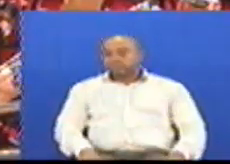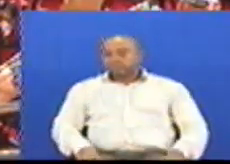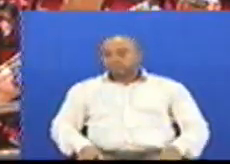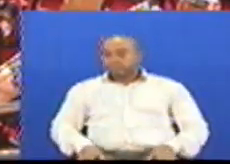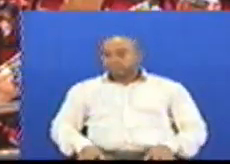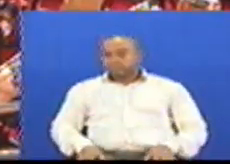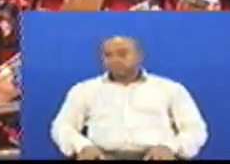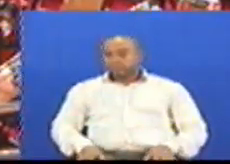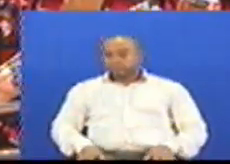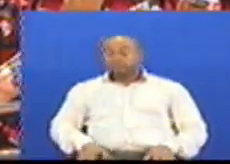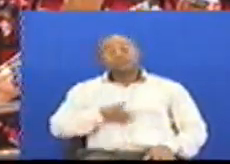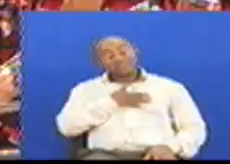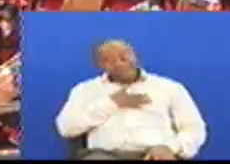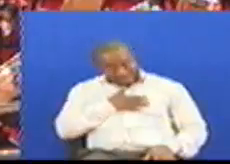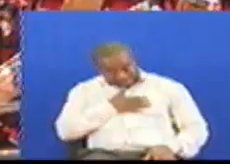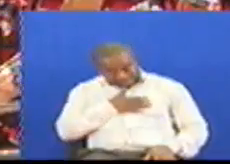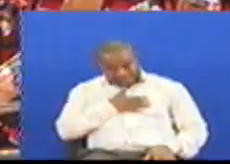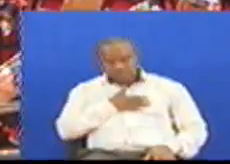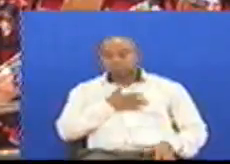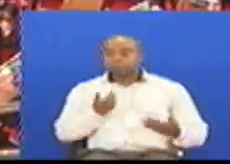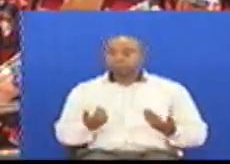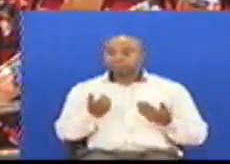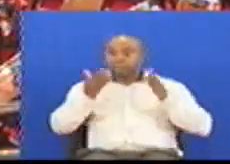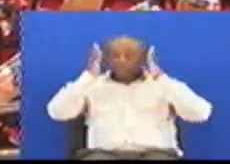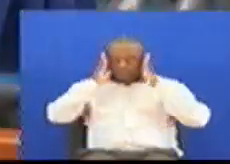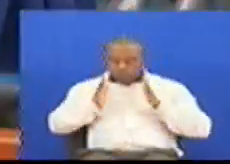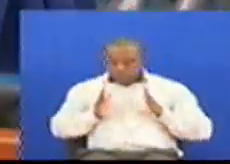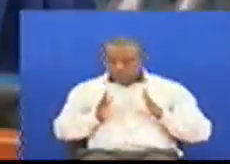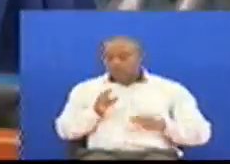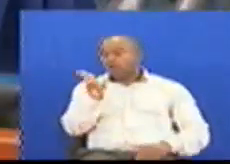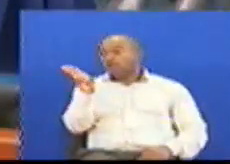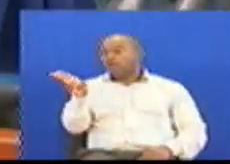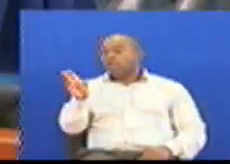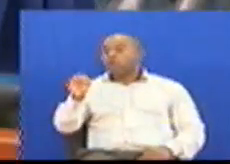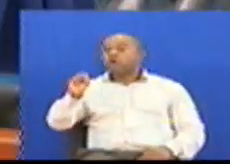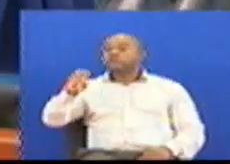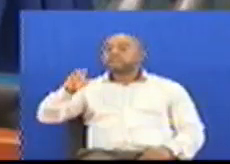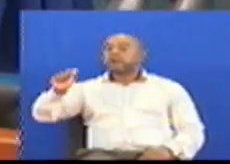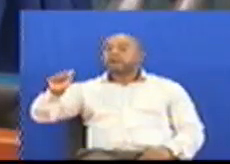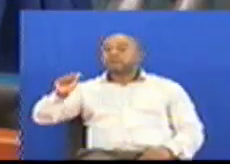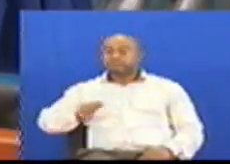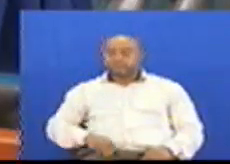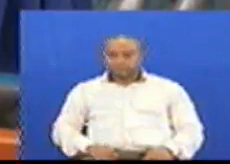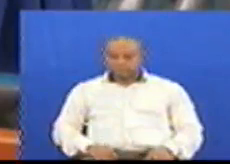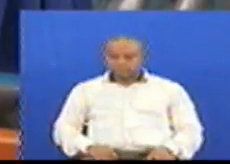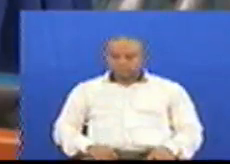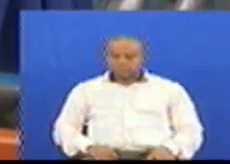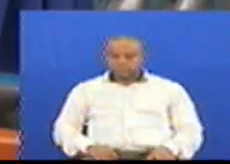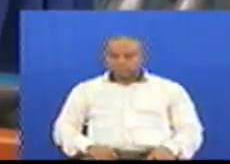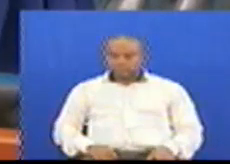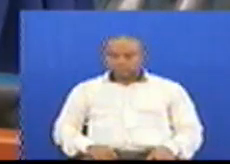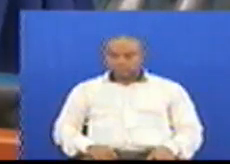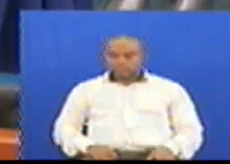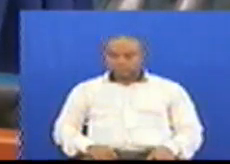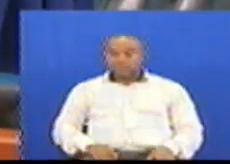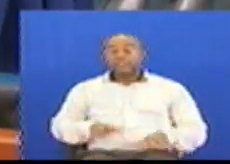Asante sana Mheshimiwa Gerson Hosea Lwenge, atafuatiwa na Mheshimiwa Juma